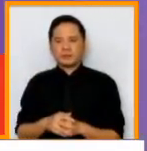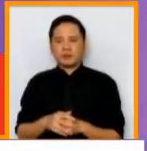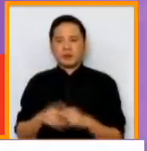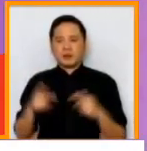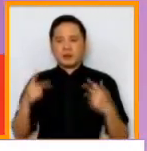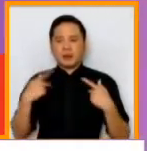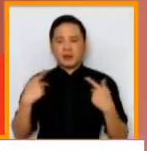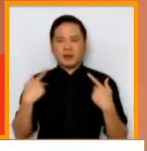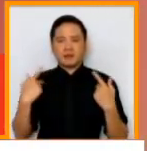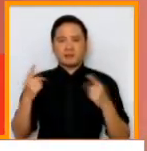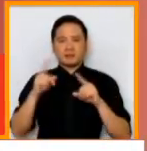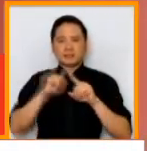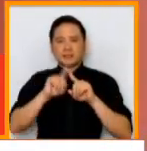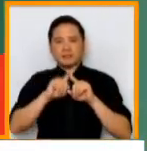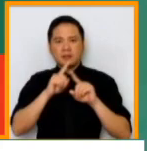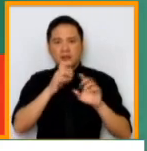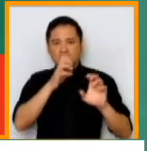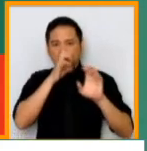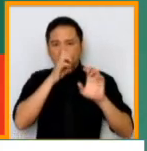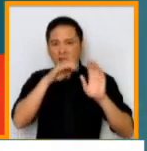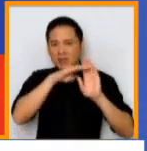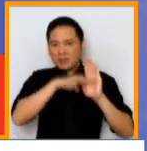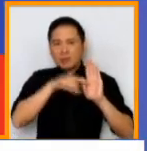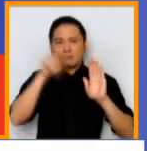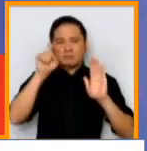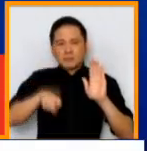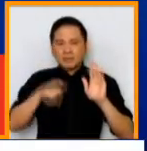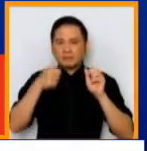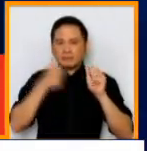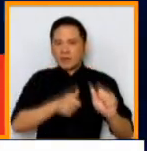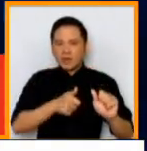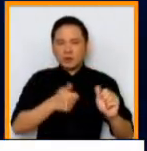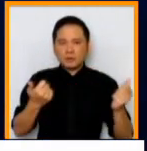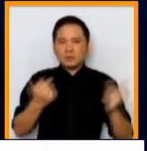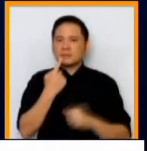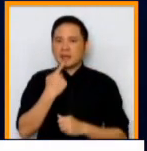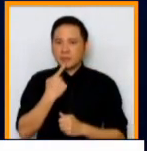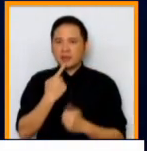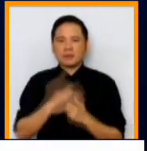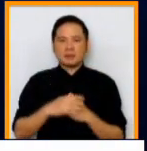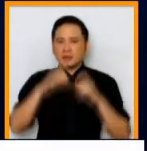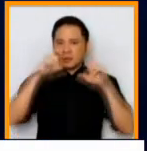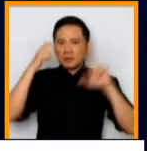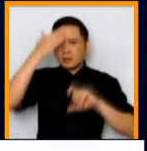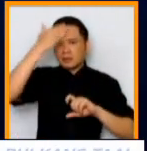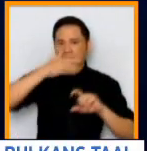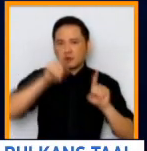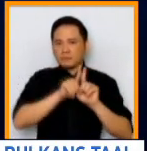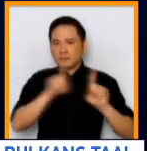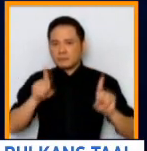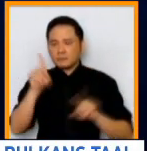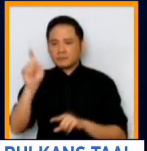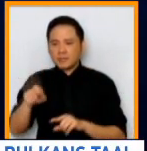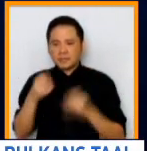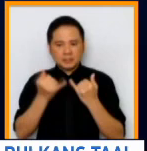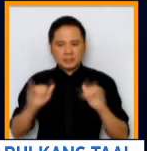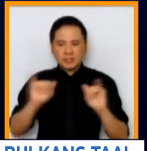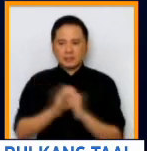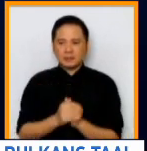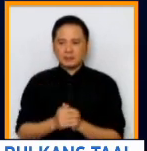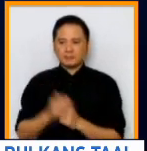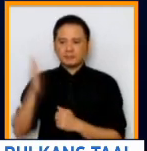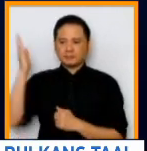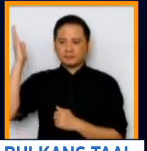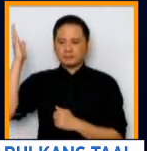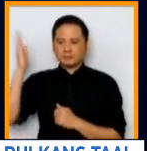sa mga organizer na dapat masunod ang health protocols. Wala na akong personal knowledge dun kasi I wasn't around during